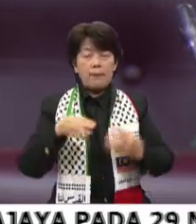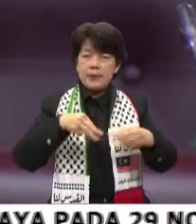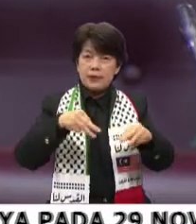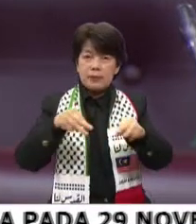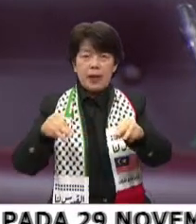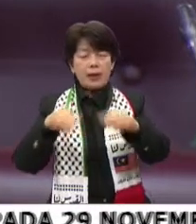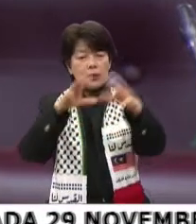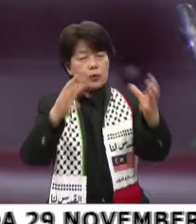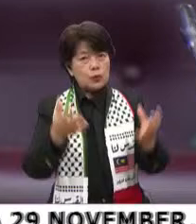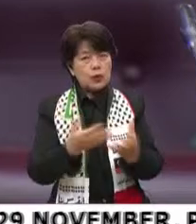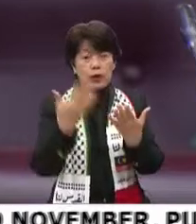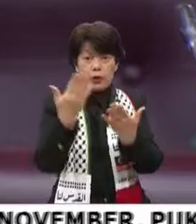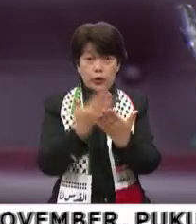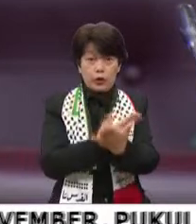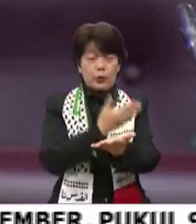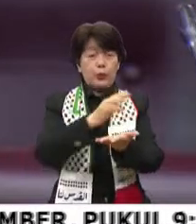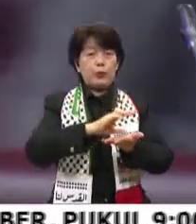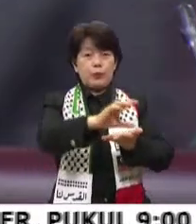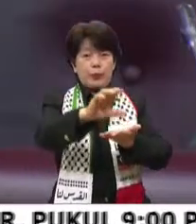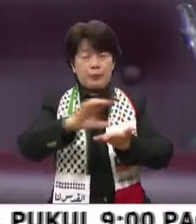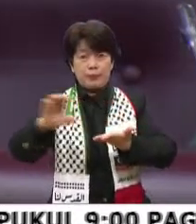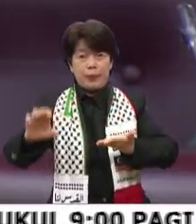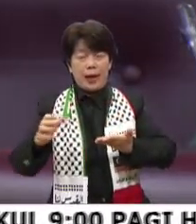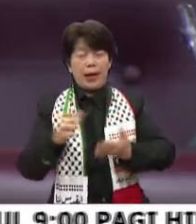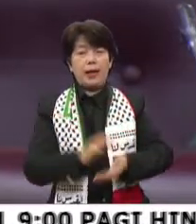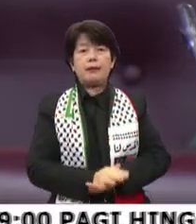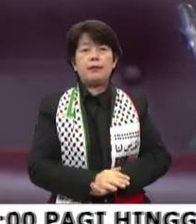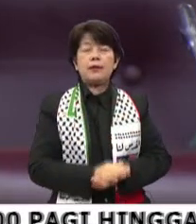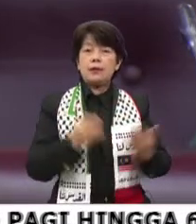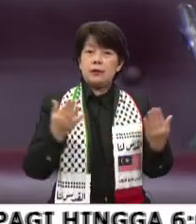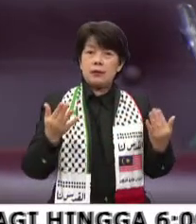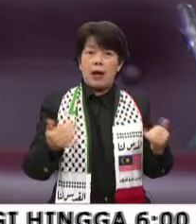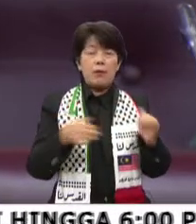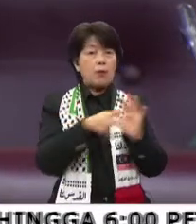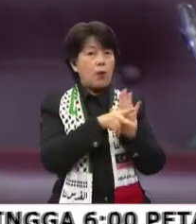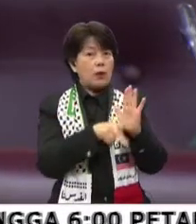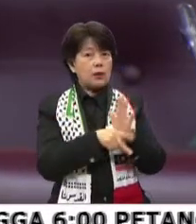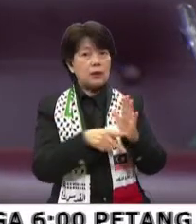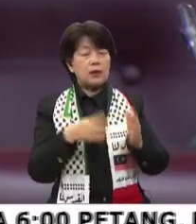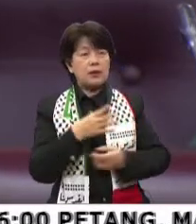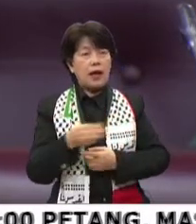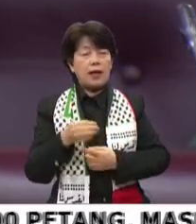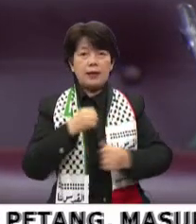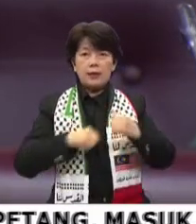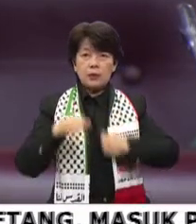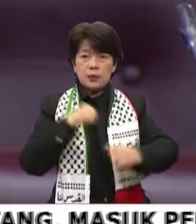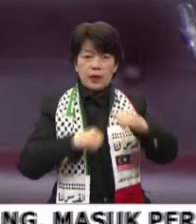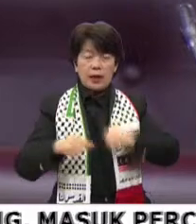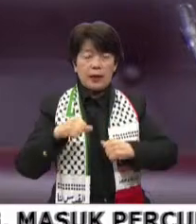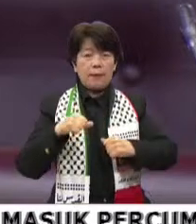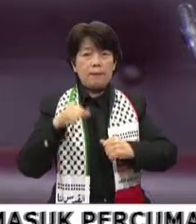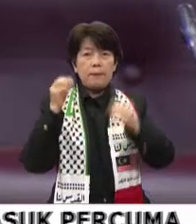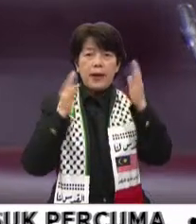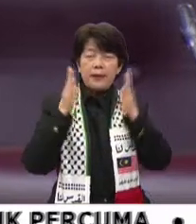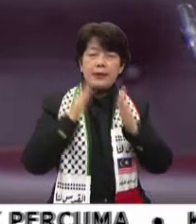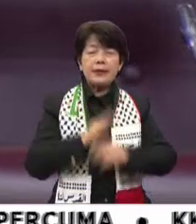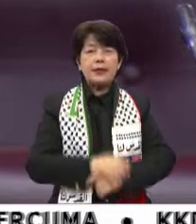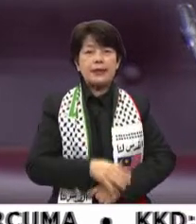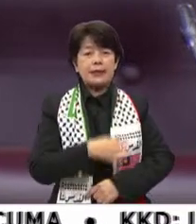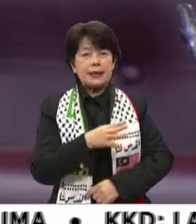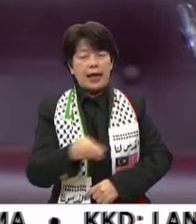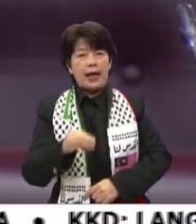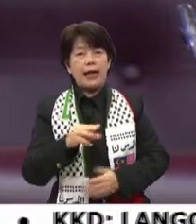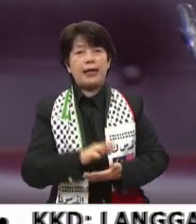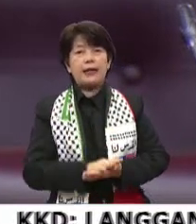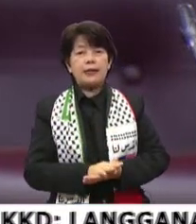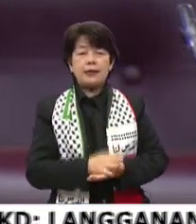pelaburan baharu new investment Policy untuk menambah baik iklim pelaburan dan produktiviti negara serta komitmen kerajaan terhadap pengukuhan kemampanan fiskal